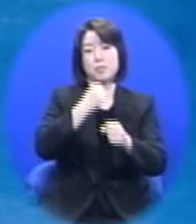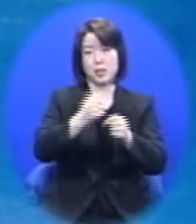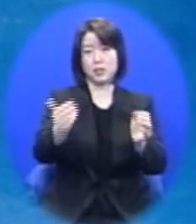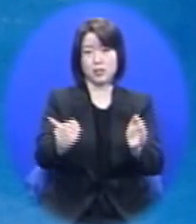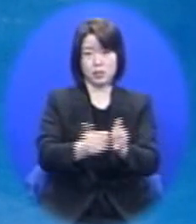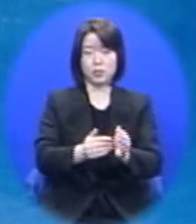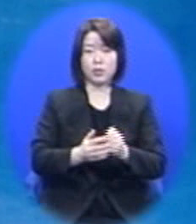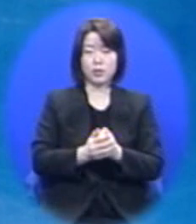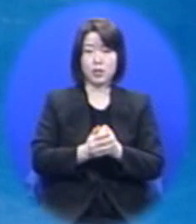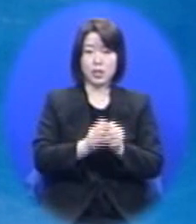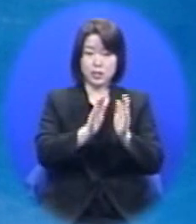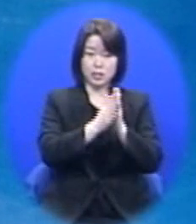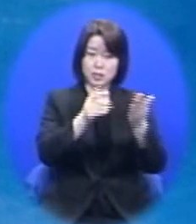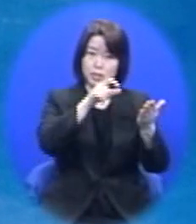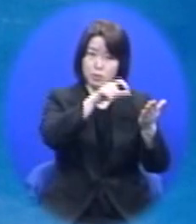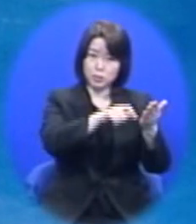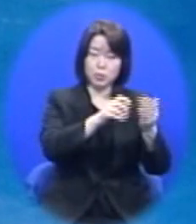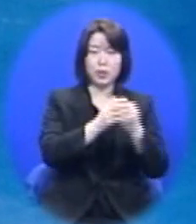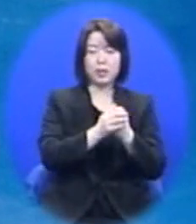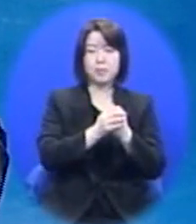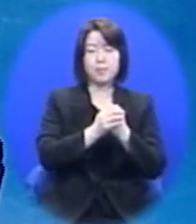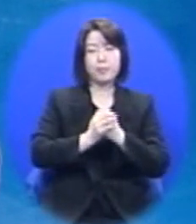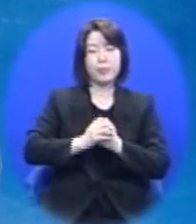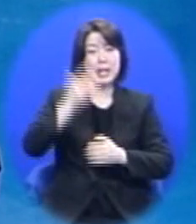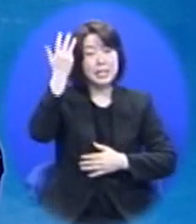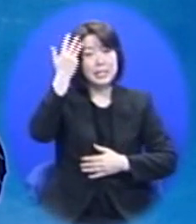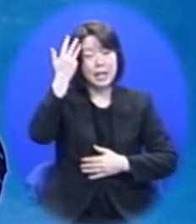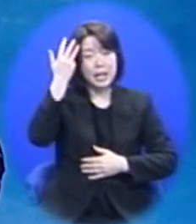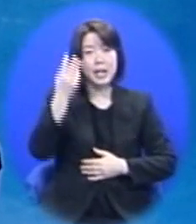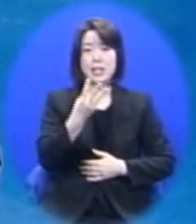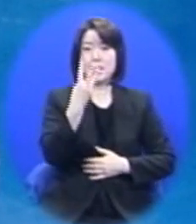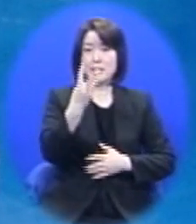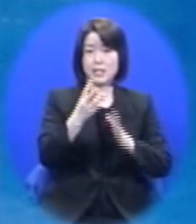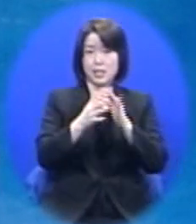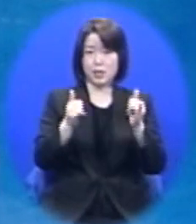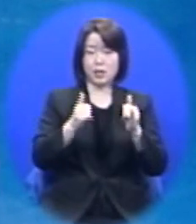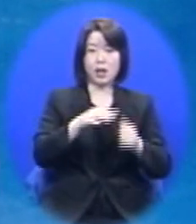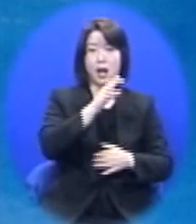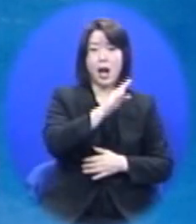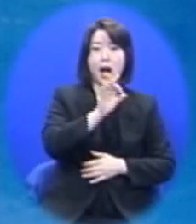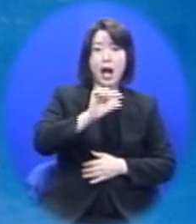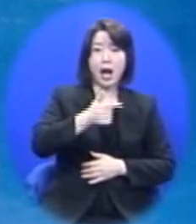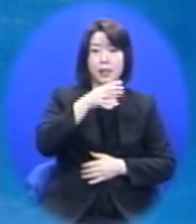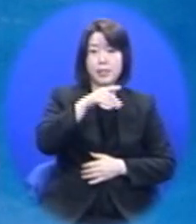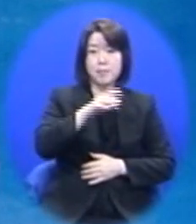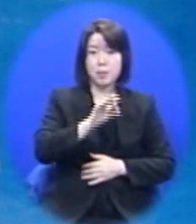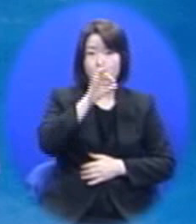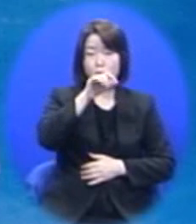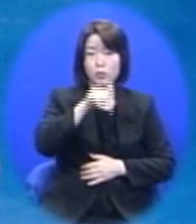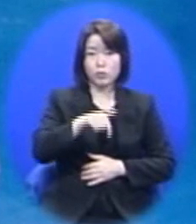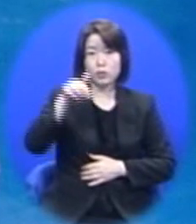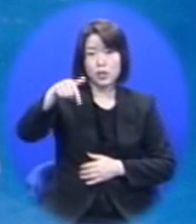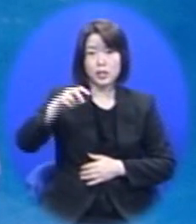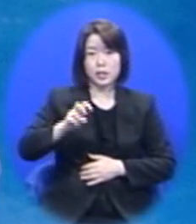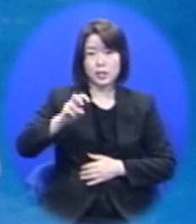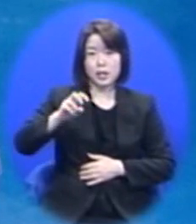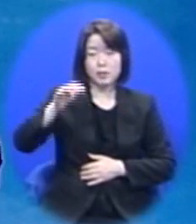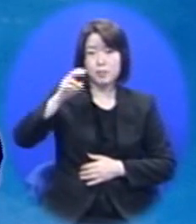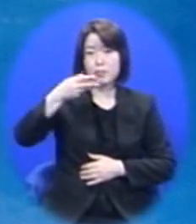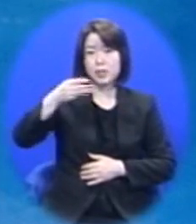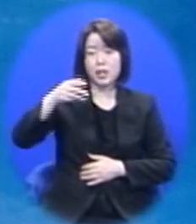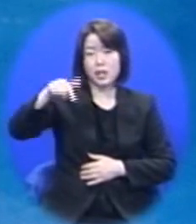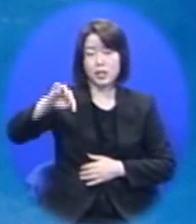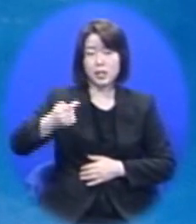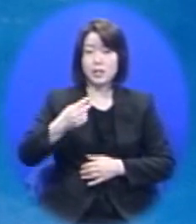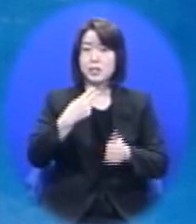거기 이렇게 말했습니다. 철학계의 삼총사라고 불렸던 안병욱, 김태길 교수와 80고개를 넘으면서